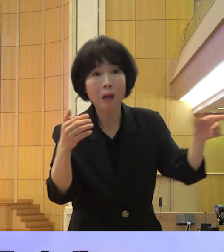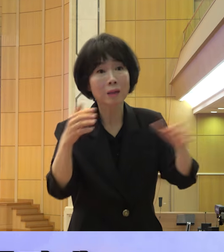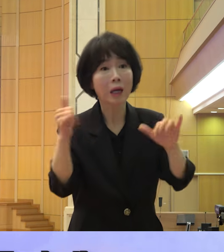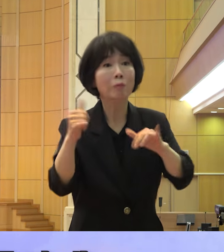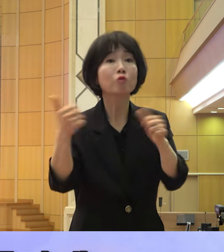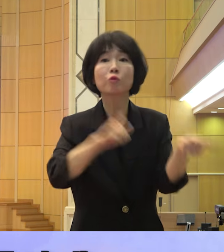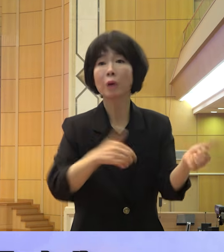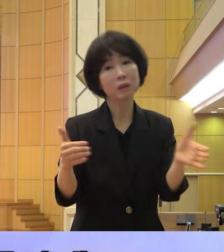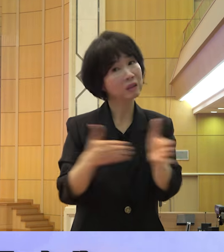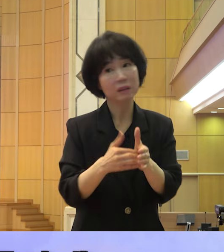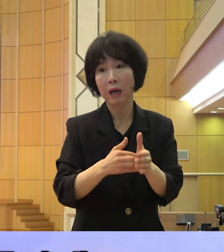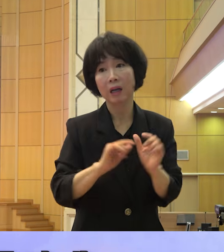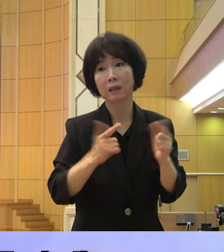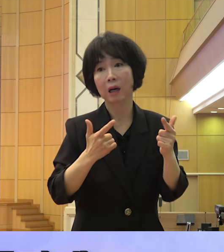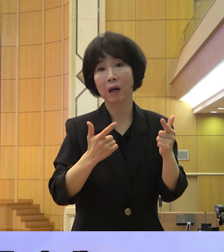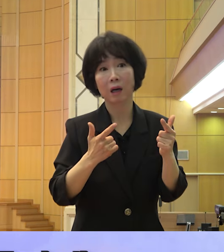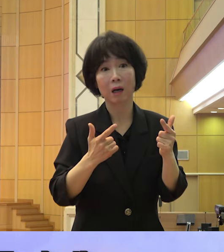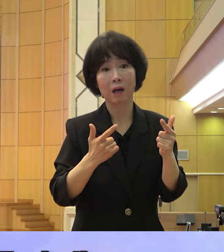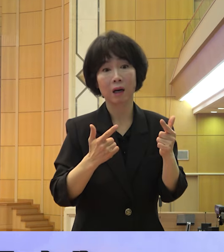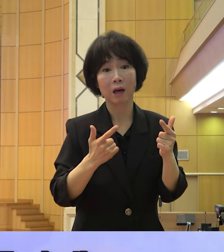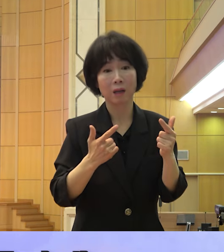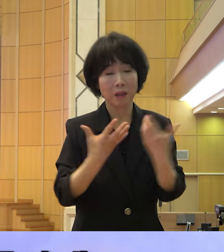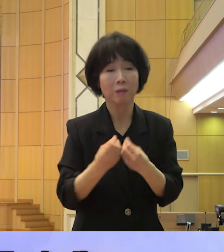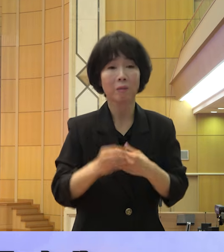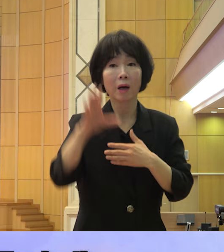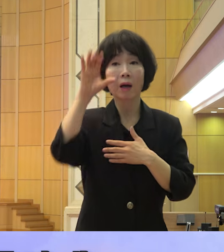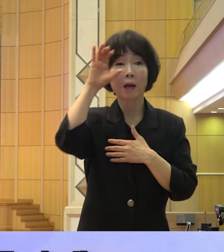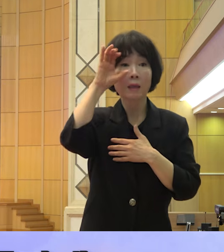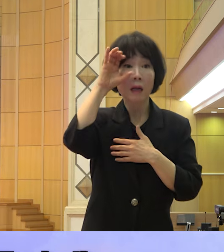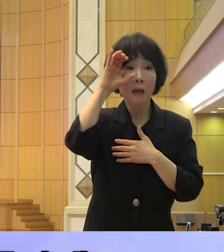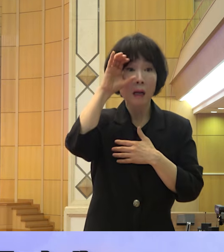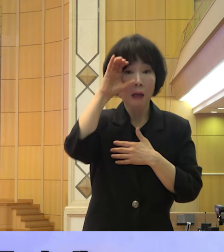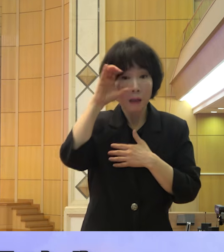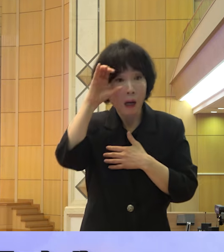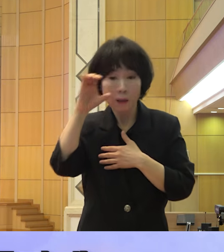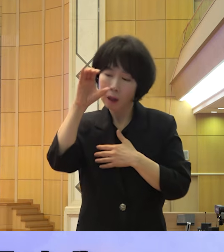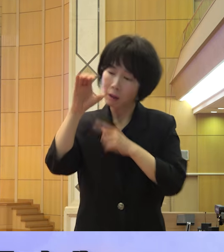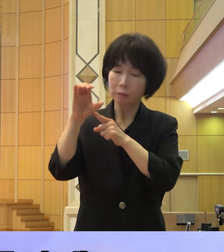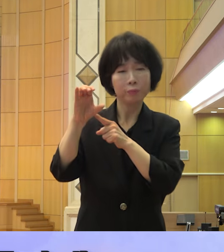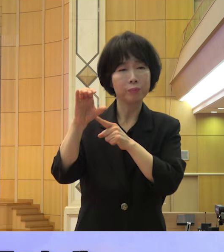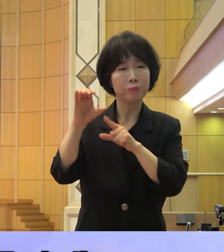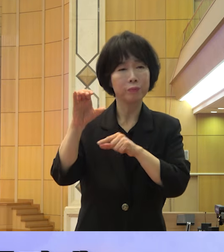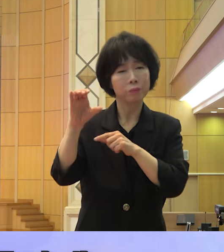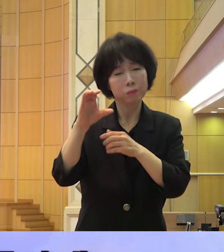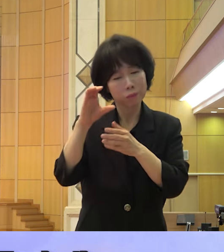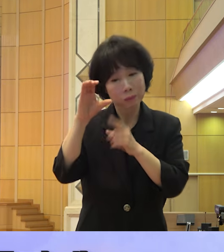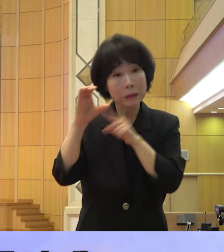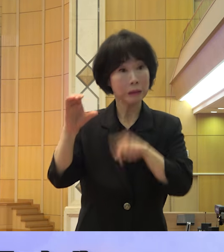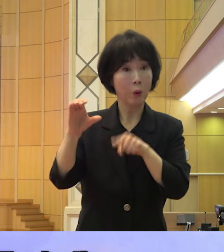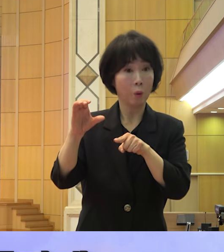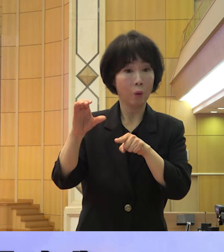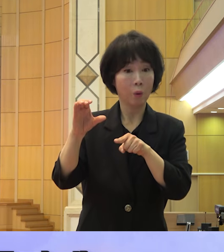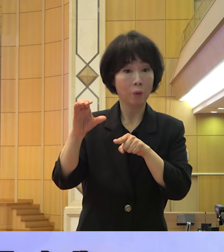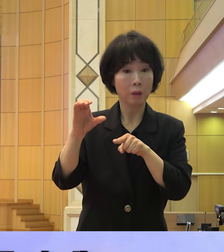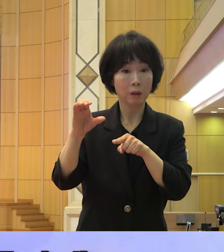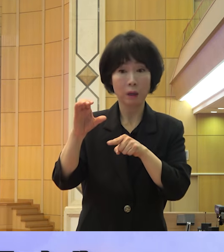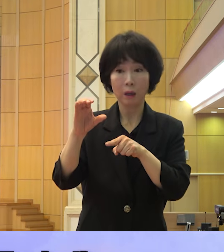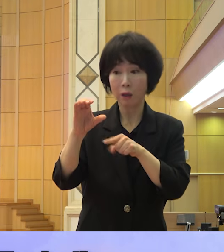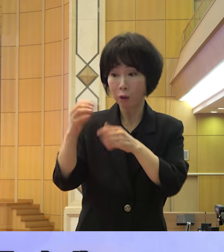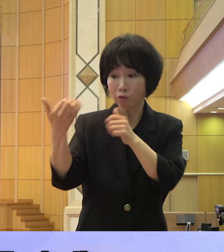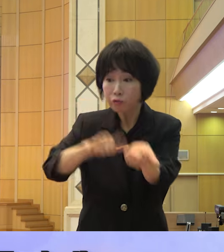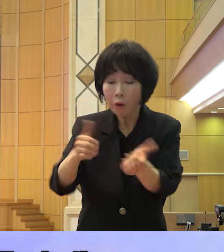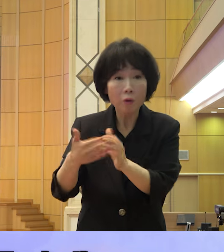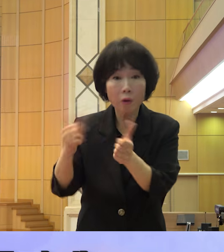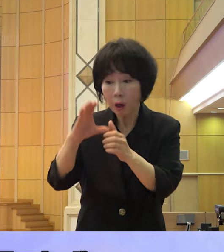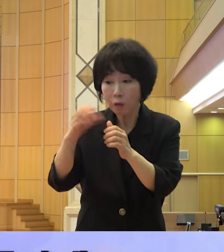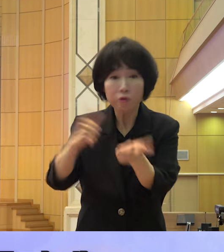말하잖아요. 달걀이 달걀을 살다가 죽었어. 그러면 그냥 죽으면